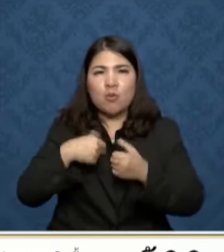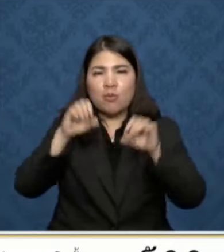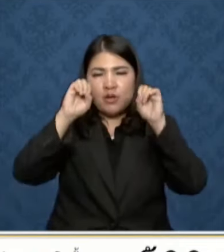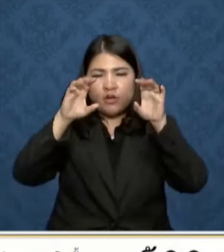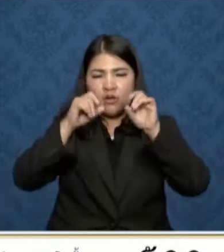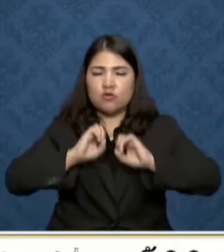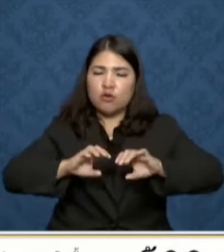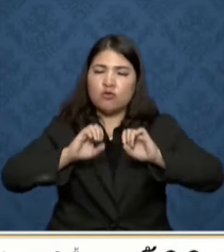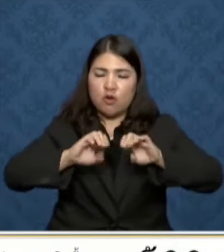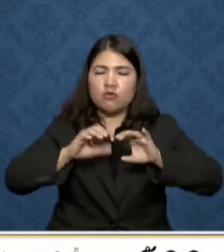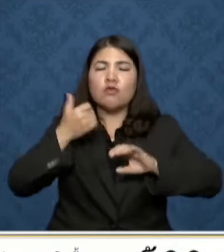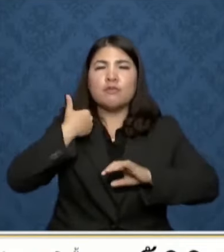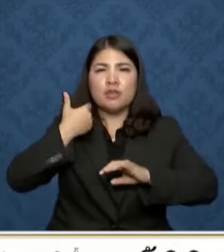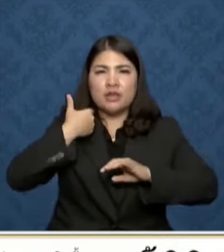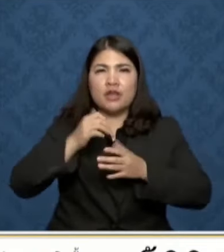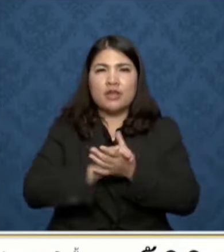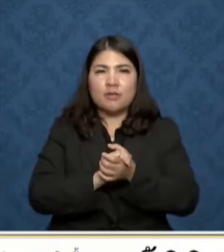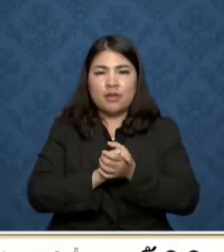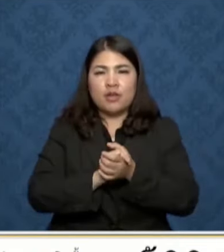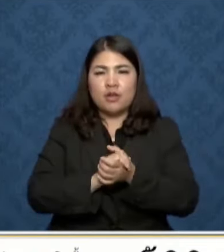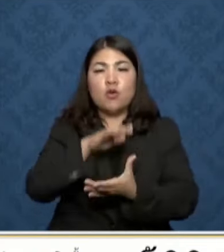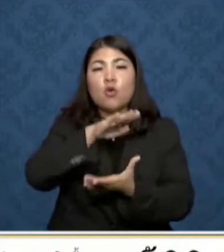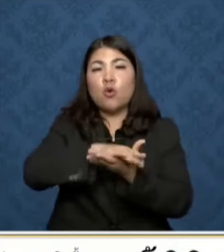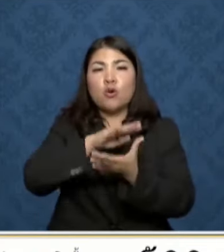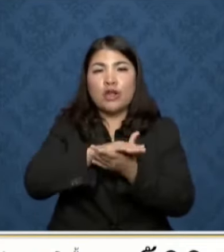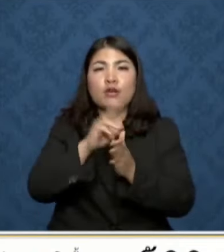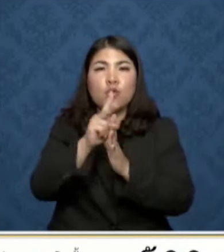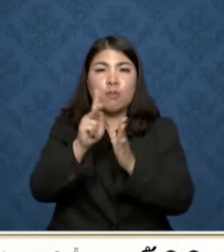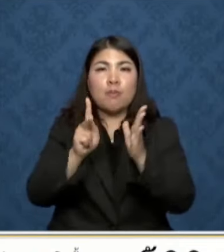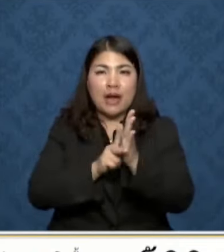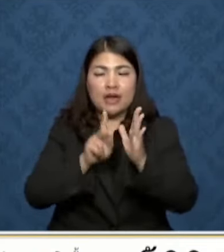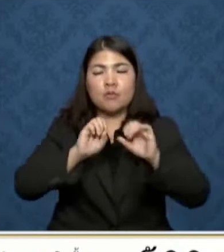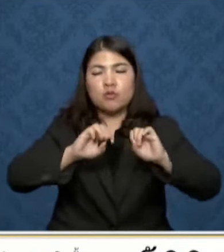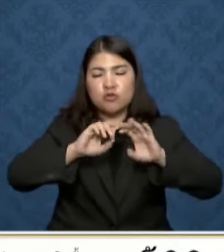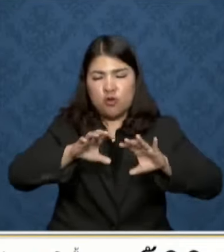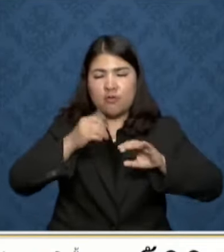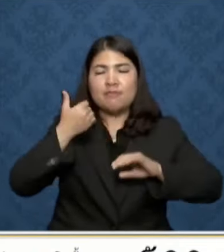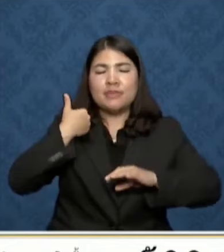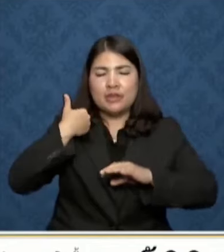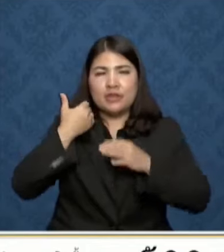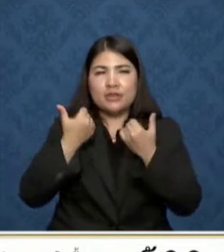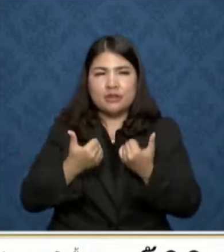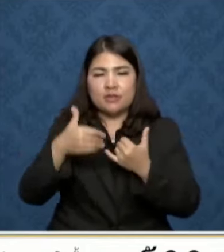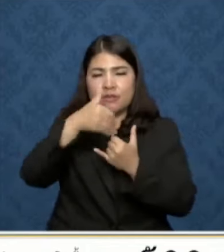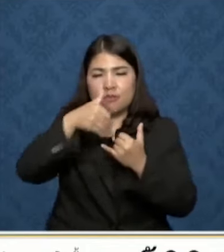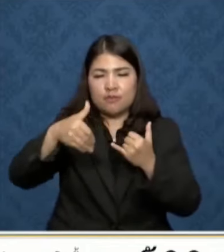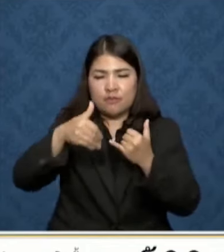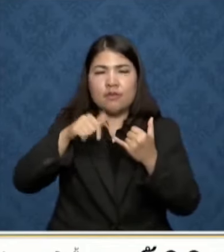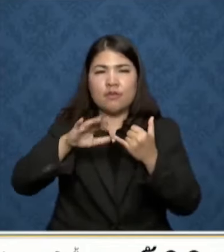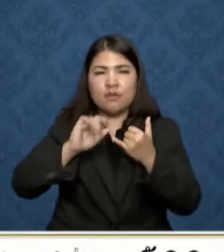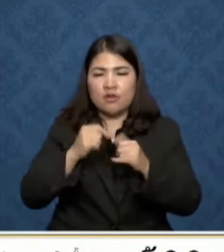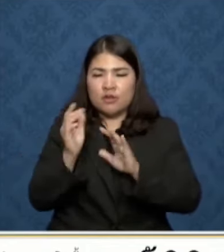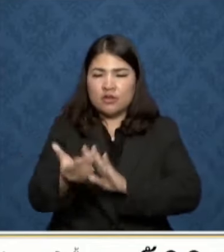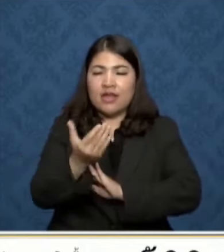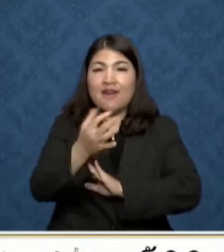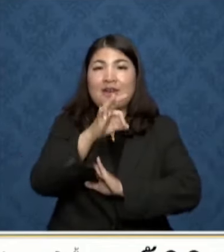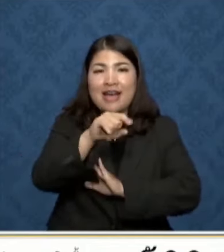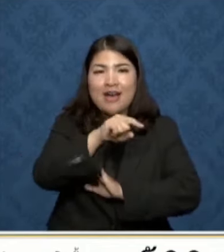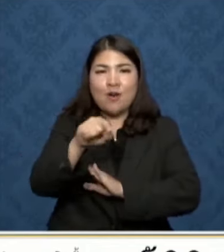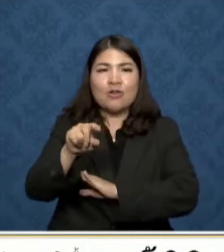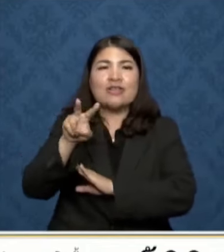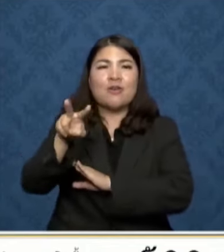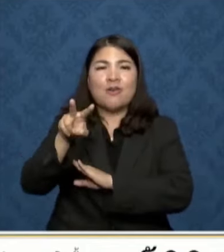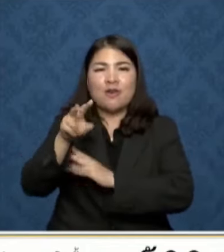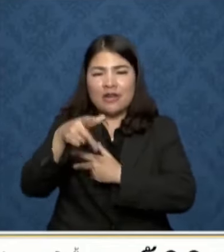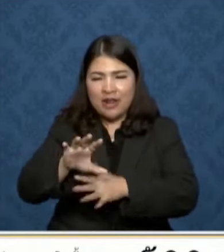สอนเร Inform Consentนแะ ในโเรีนกฎหมายอยู่นะครับท่านได้รัการผตัทหผตดออธุปิดิ 9 โมงเช้าออกมาบาย 2